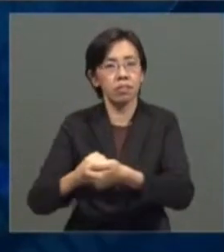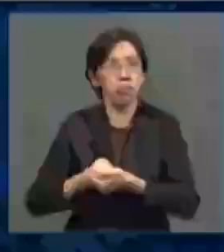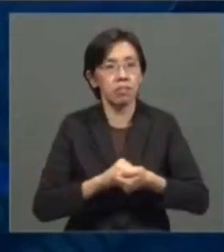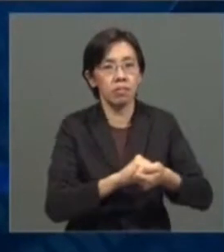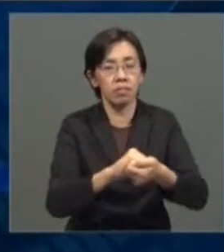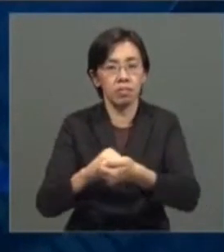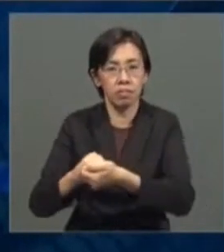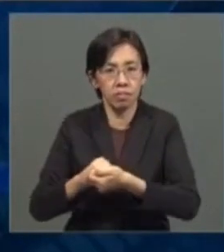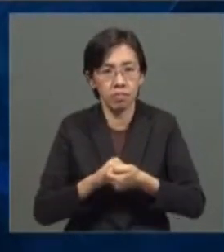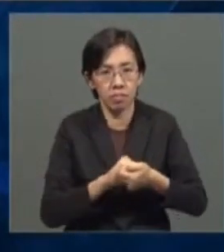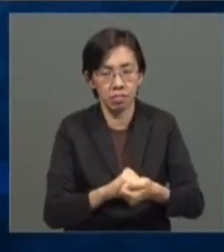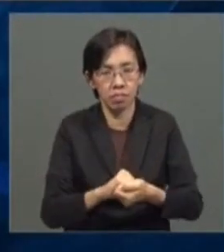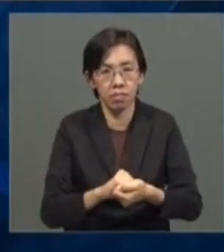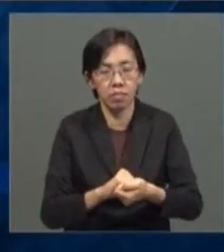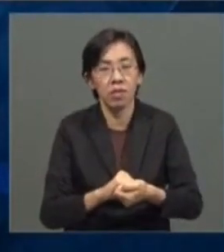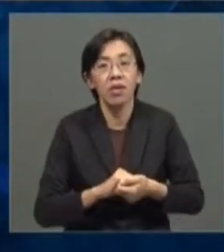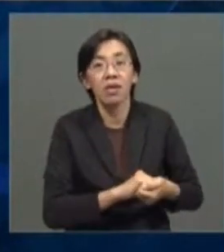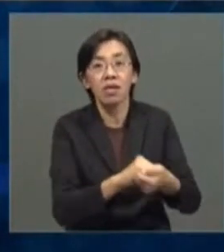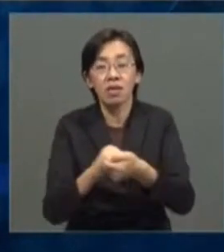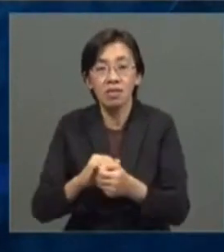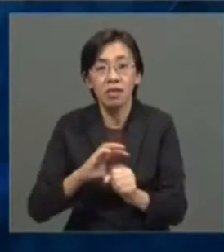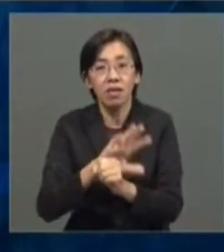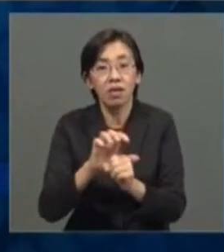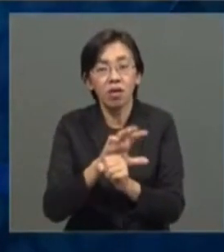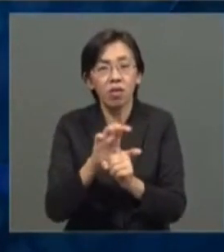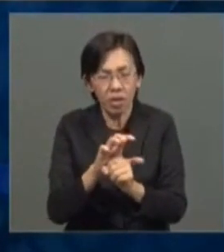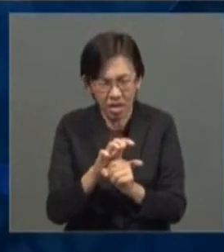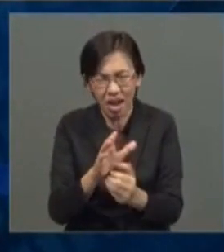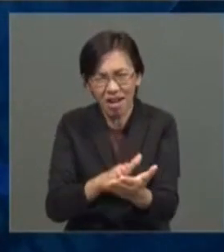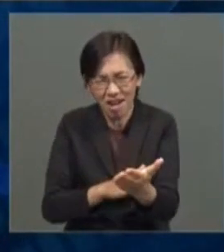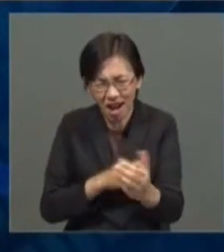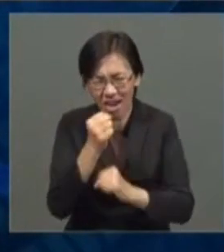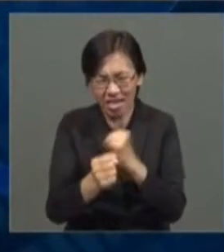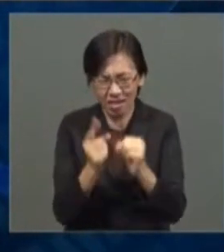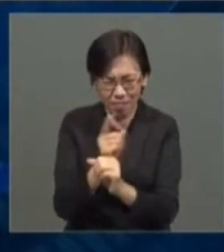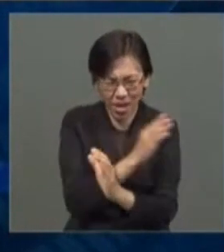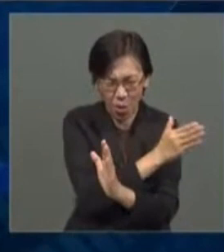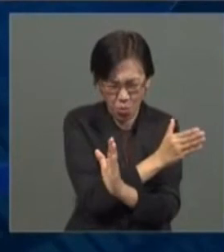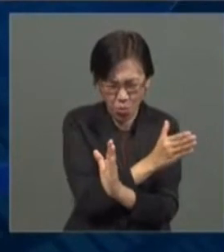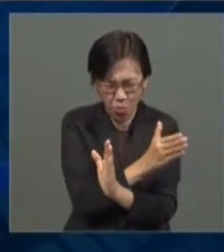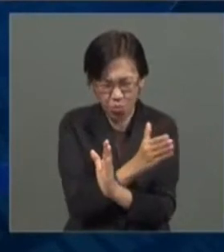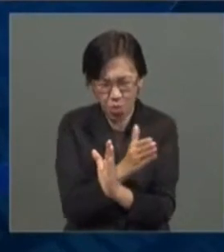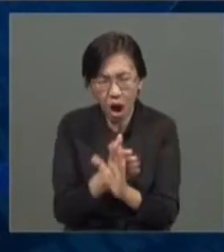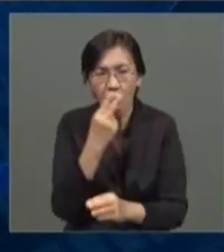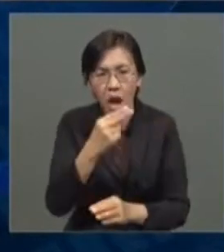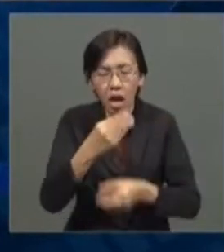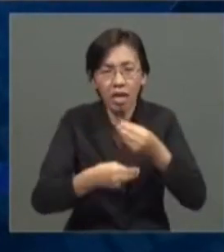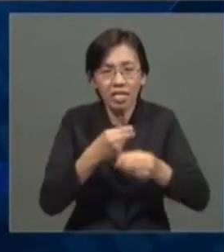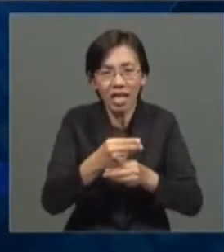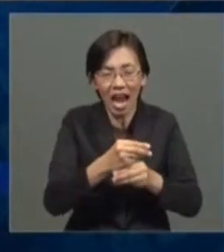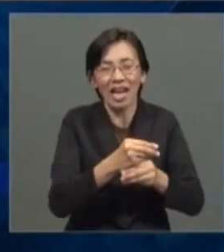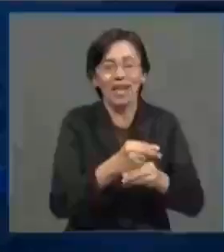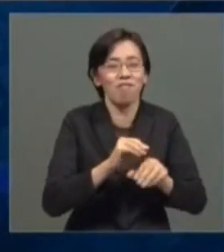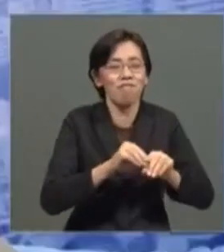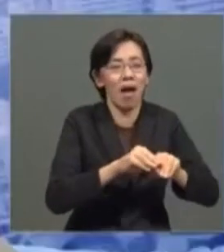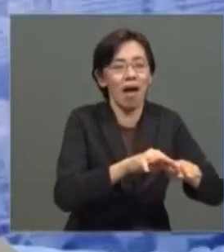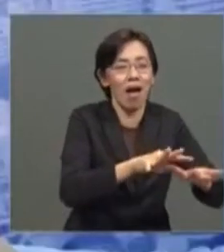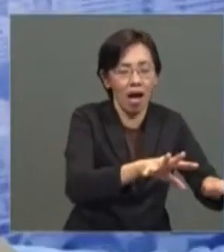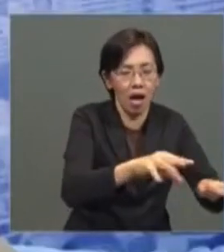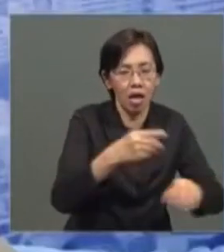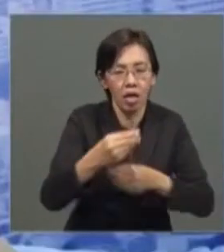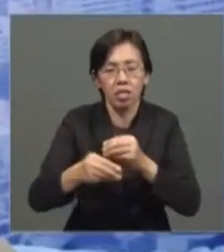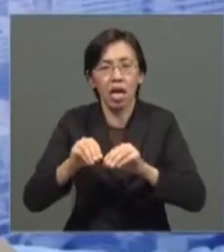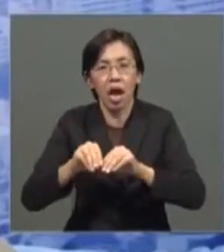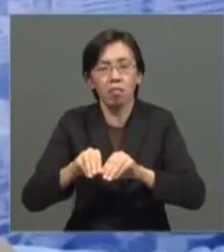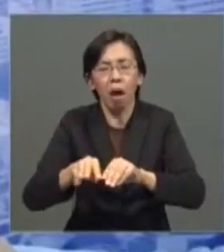จะว่าไปเนี่ยในส่วนของโควิชในเราอยู่กับเขามาเป็นปีและเราเห็นการระบาดของตลาดต่อเนื่องกันใน